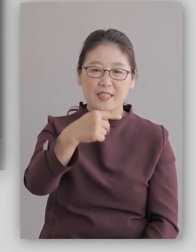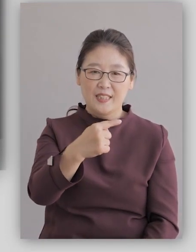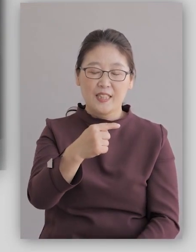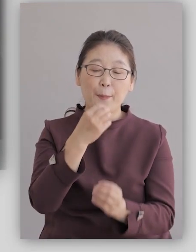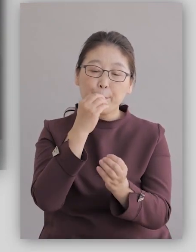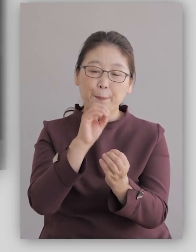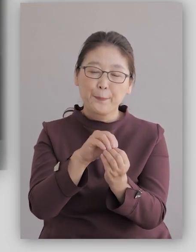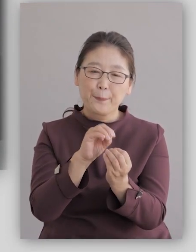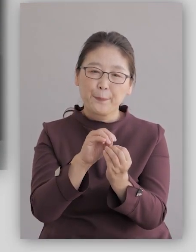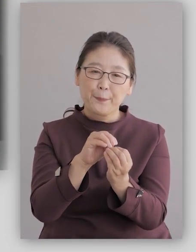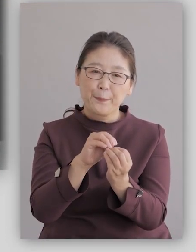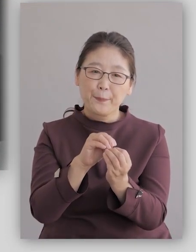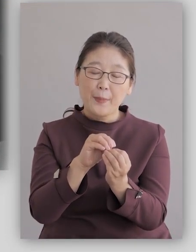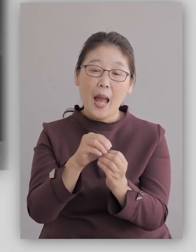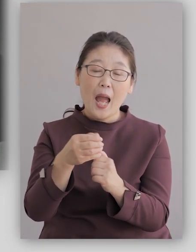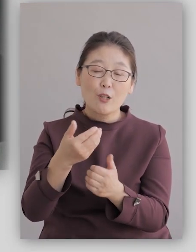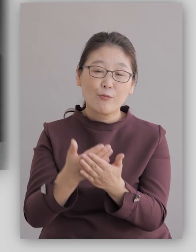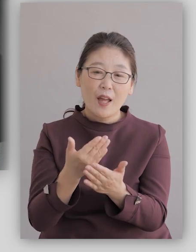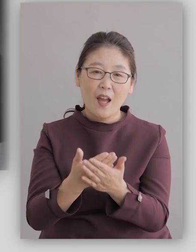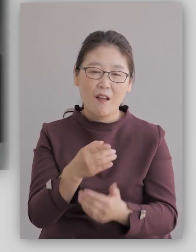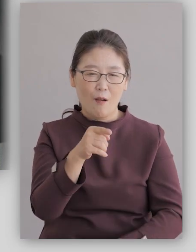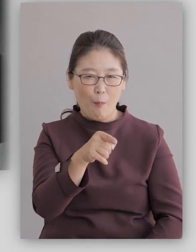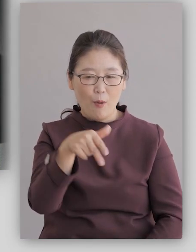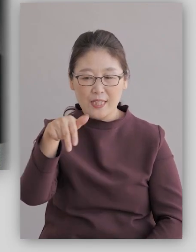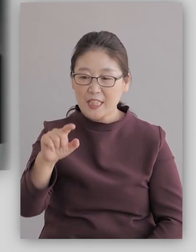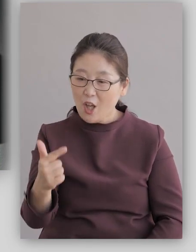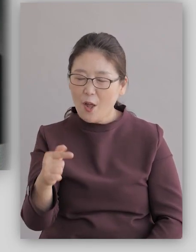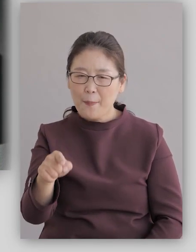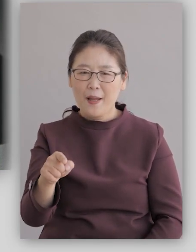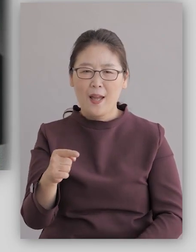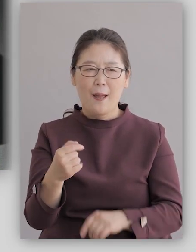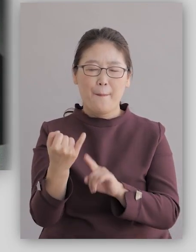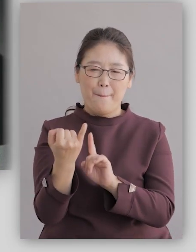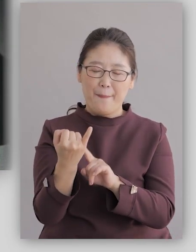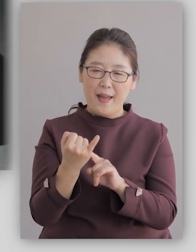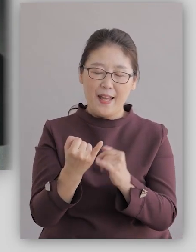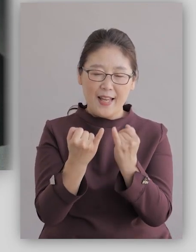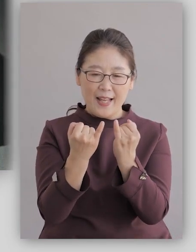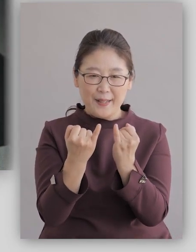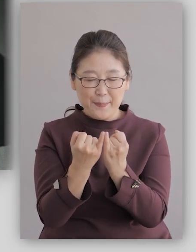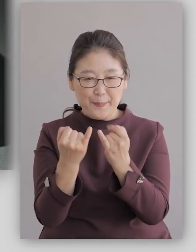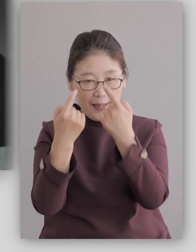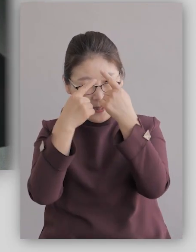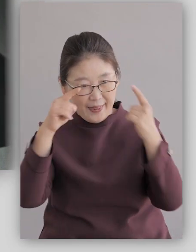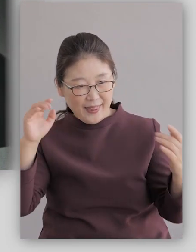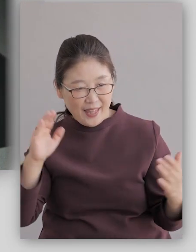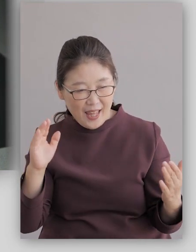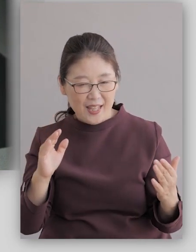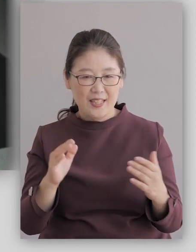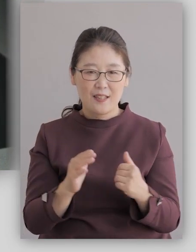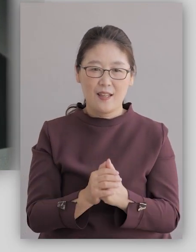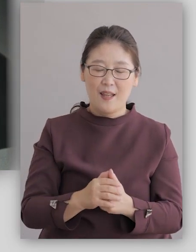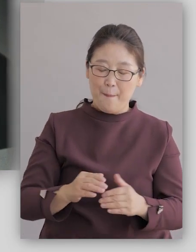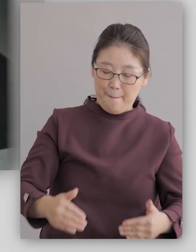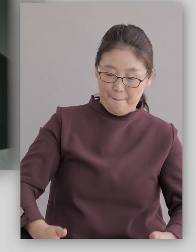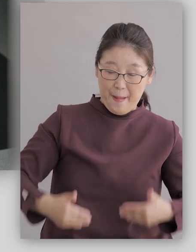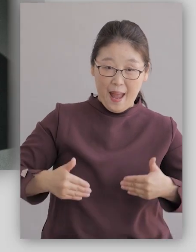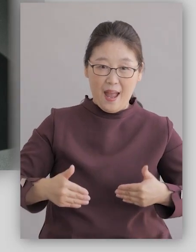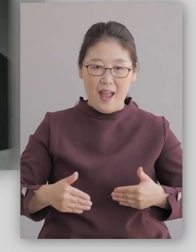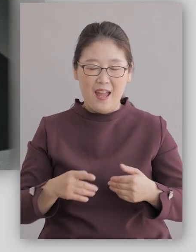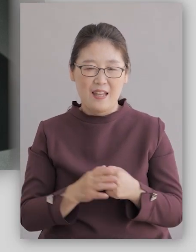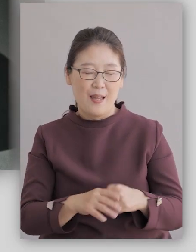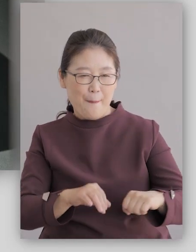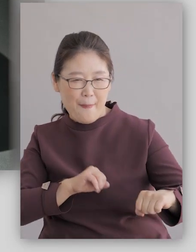이 정강자 작가님의 작품은 당시 여대생이었죠. 미니스커트를 입고 패기 있게 발랄하게 그